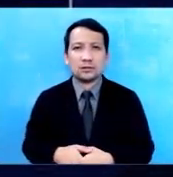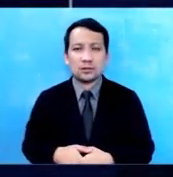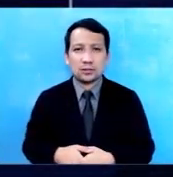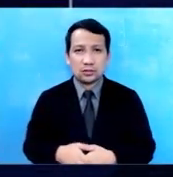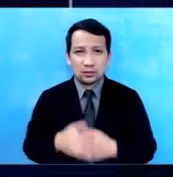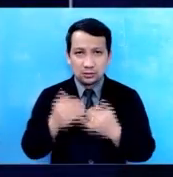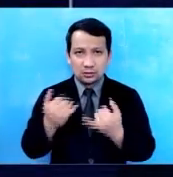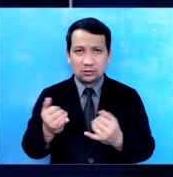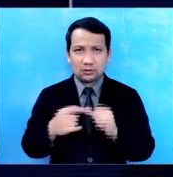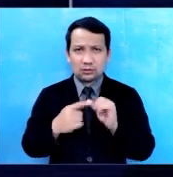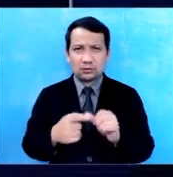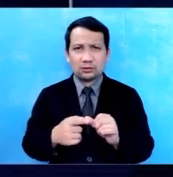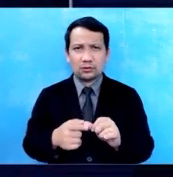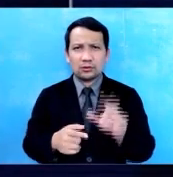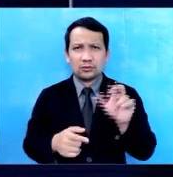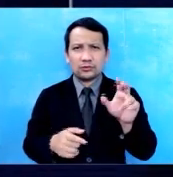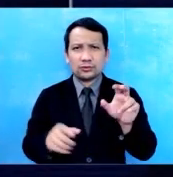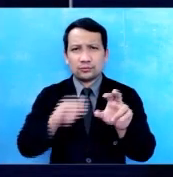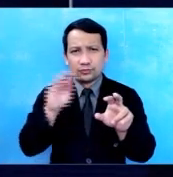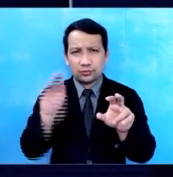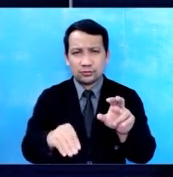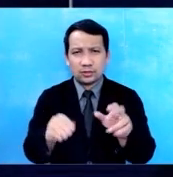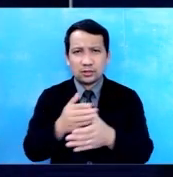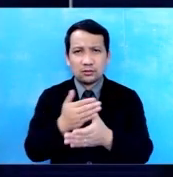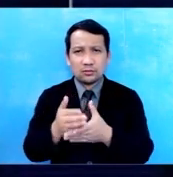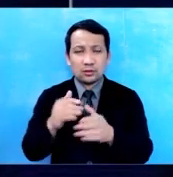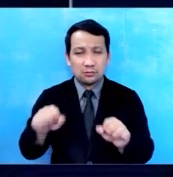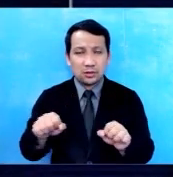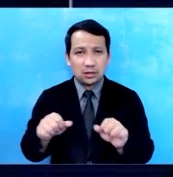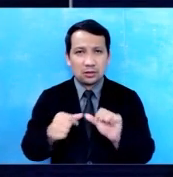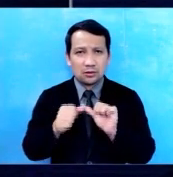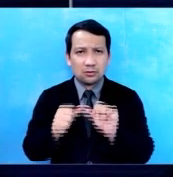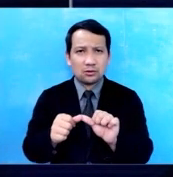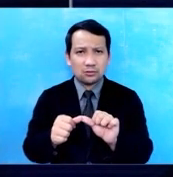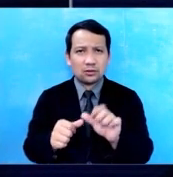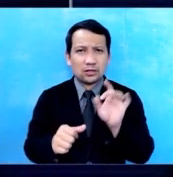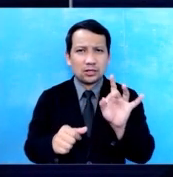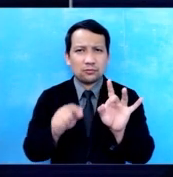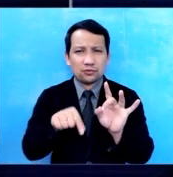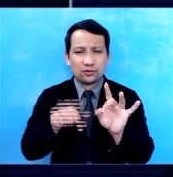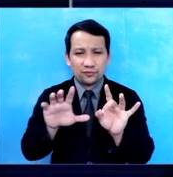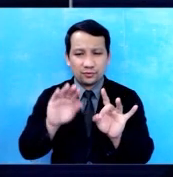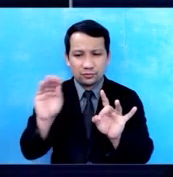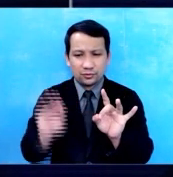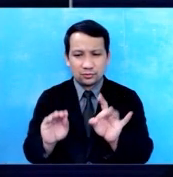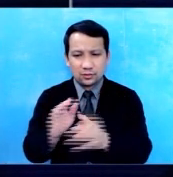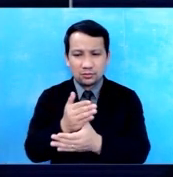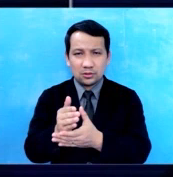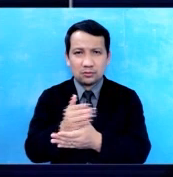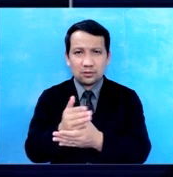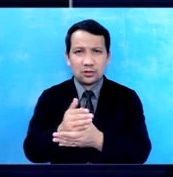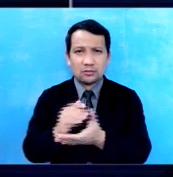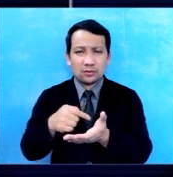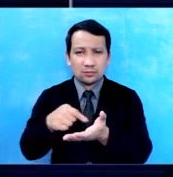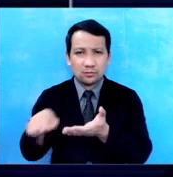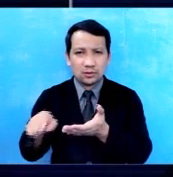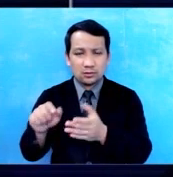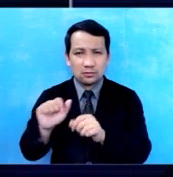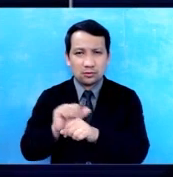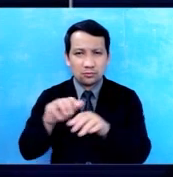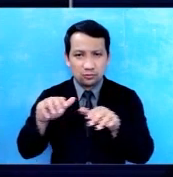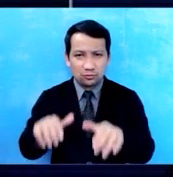2022, 13% ang contribution rate ng mga empleyado. 8.5% share dyan ay babayaran ng employer